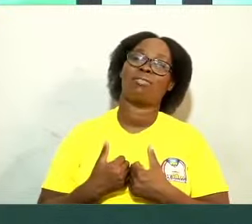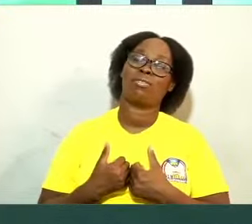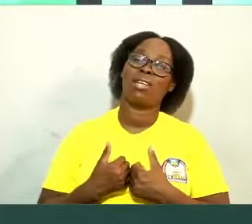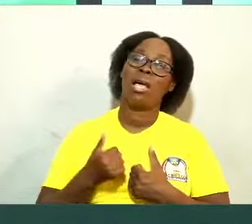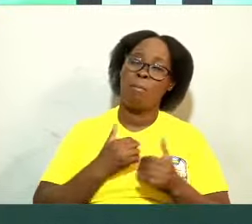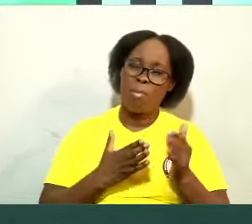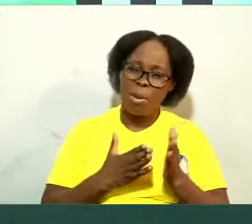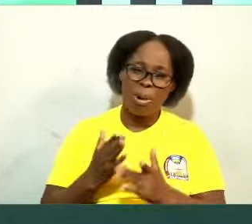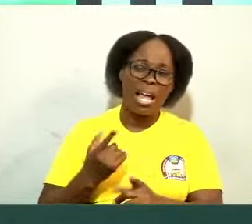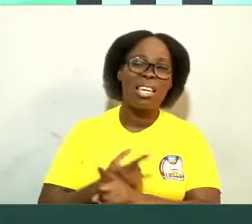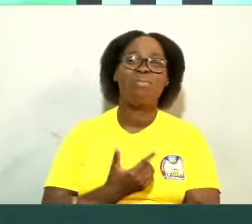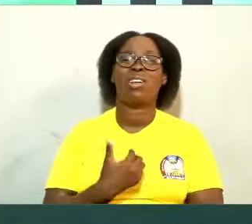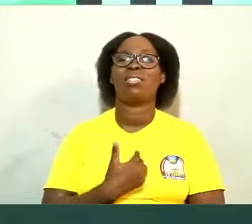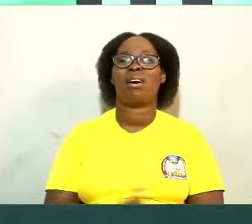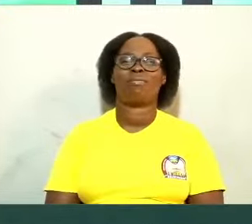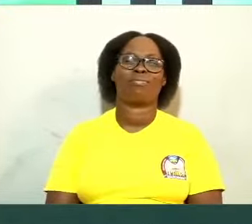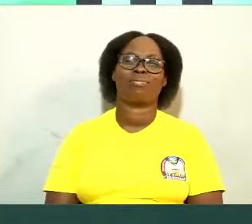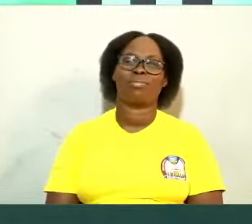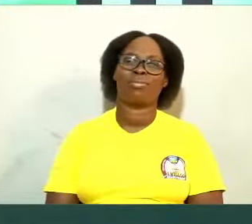mpango tofauti na wababa.